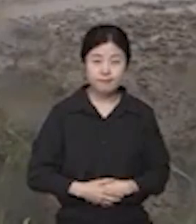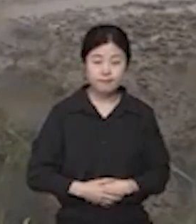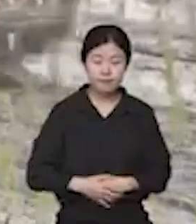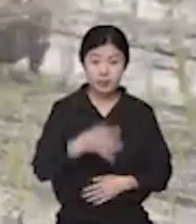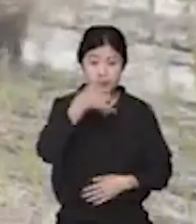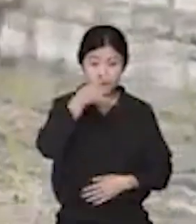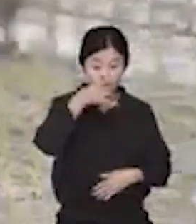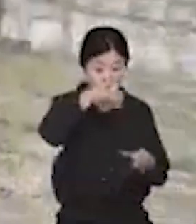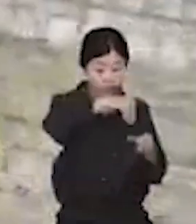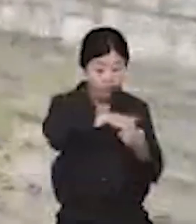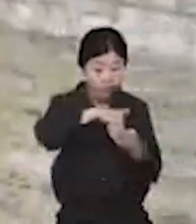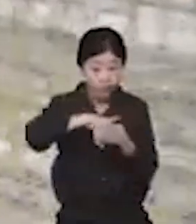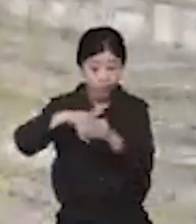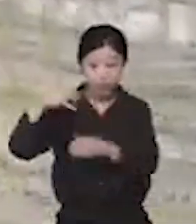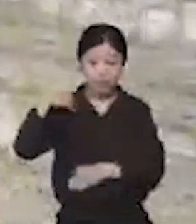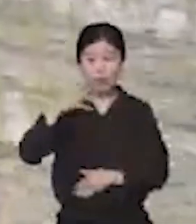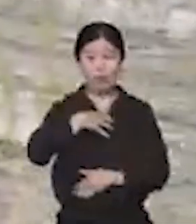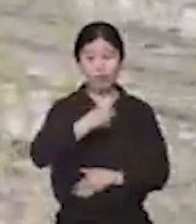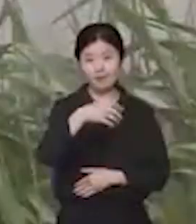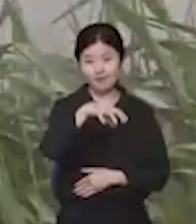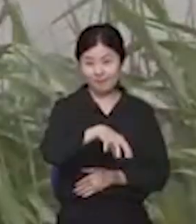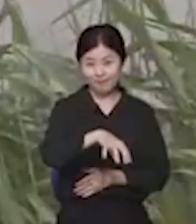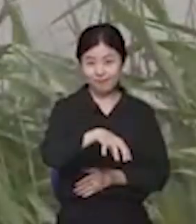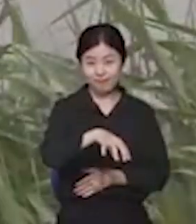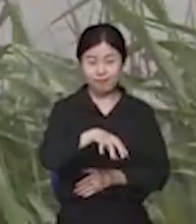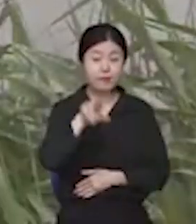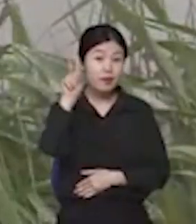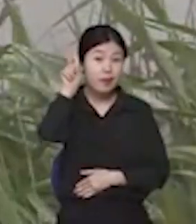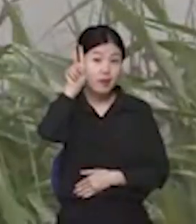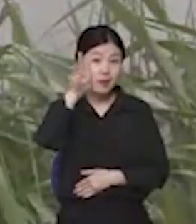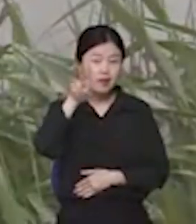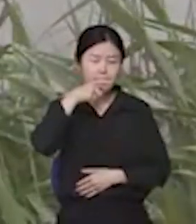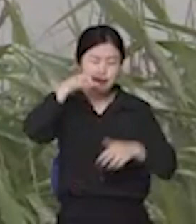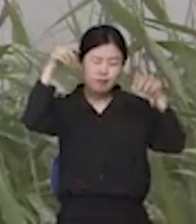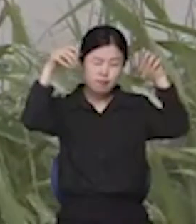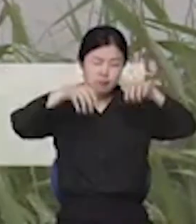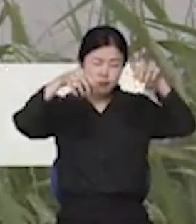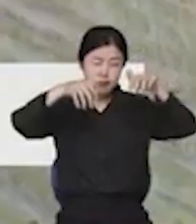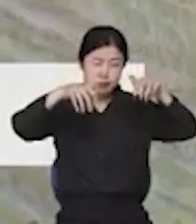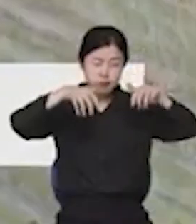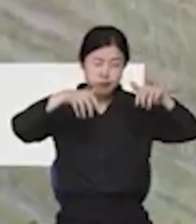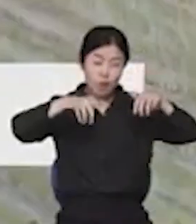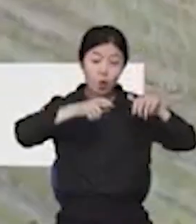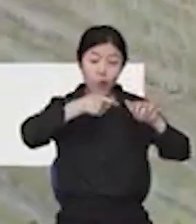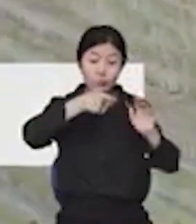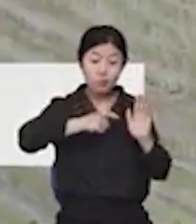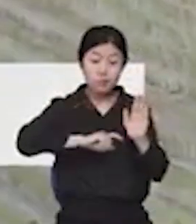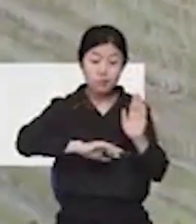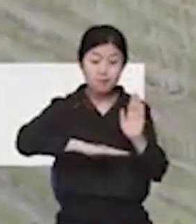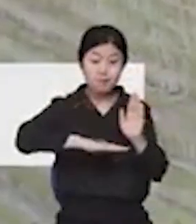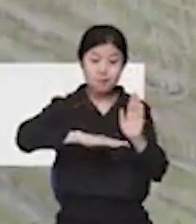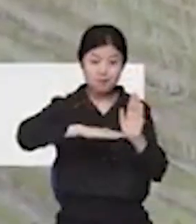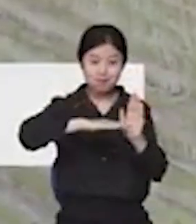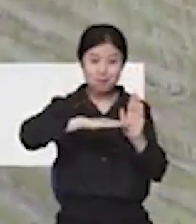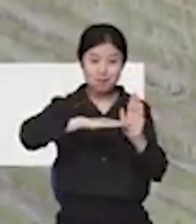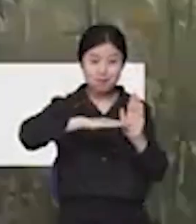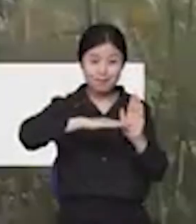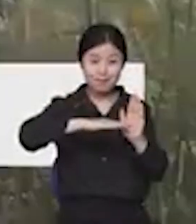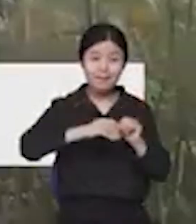모내기가 한창인 무안의 한 논입니다. 이틀 동안 계속된 비에 논바닥도 물을 가득